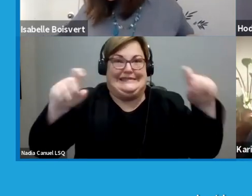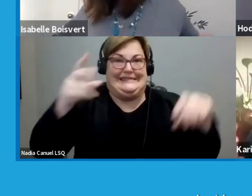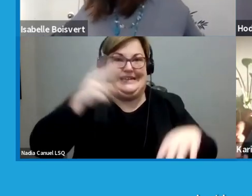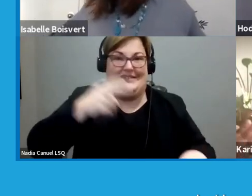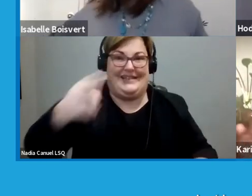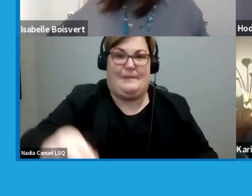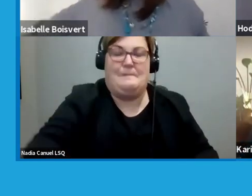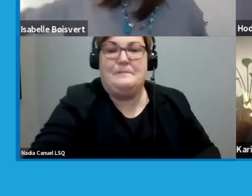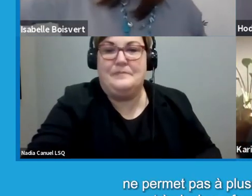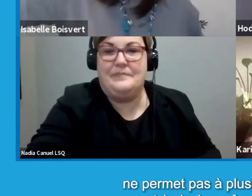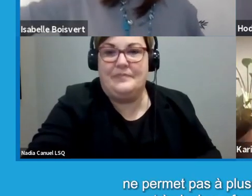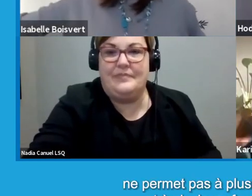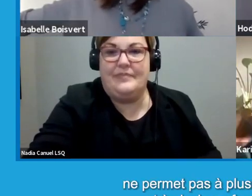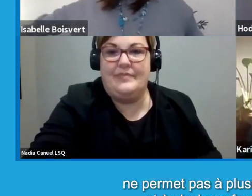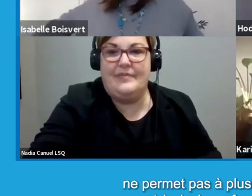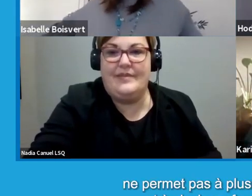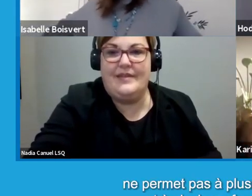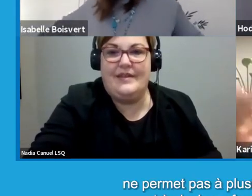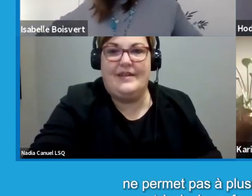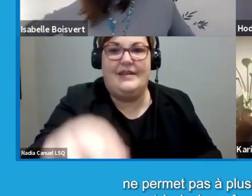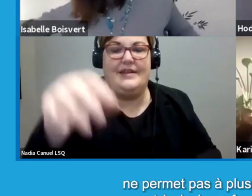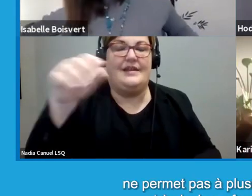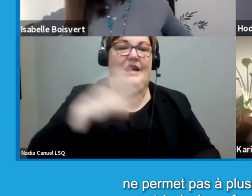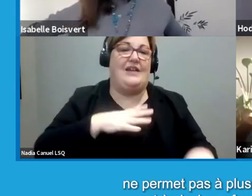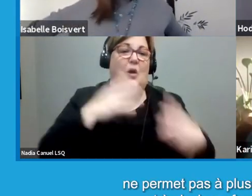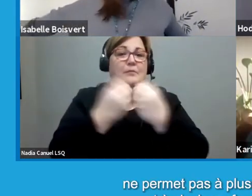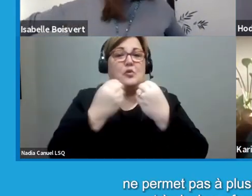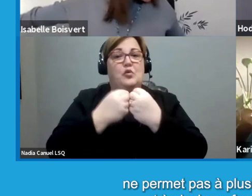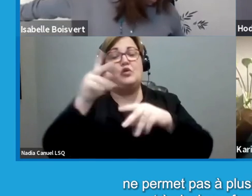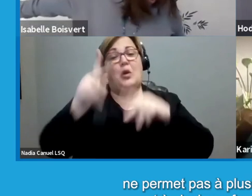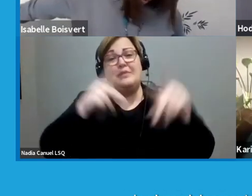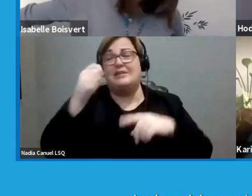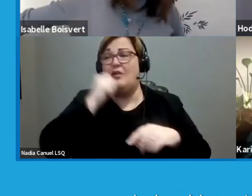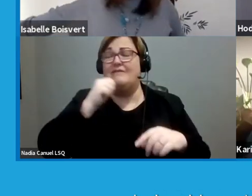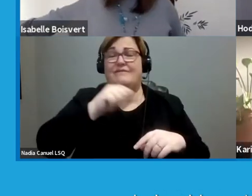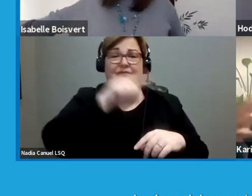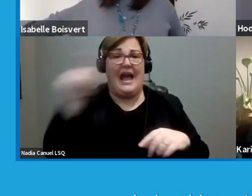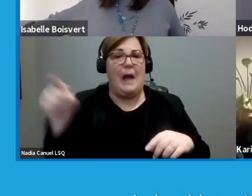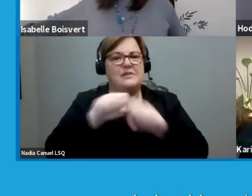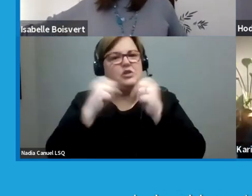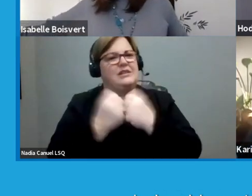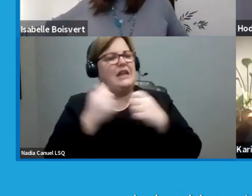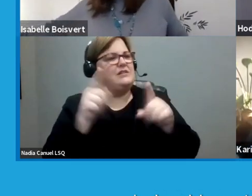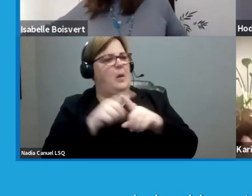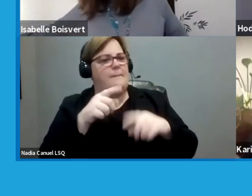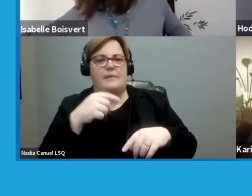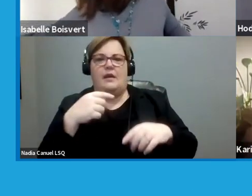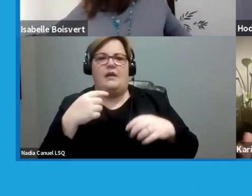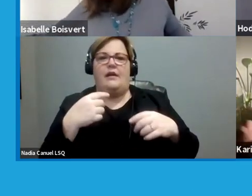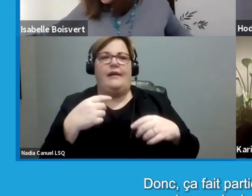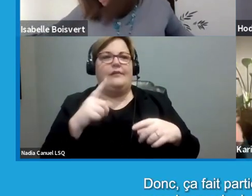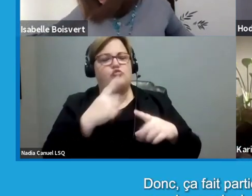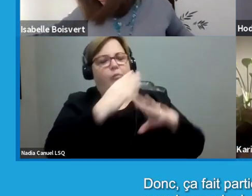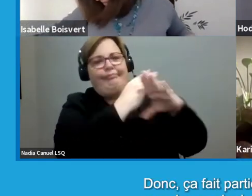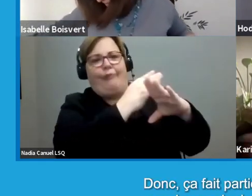société ne permet pas à plusieurs personnes et à plusieurs femmes surtout de vivre pleinement sans barrières.